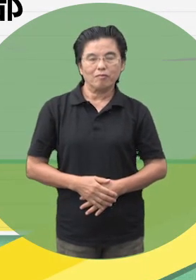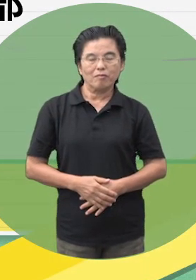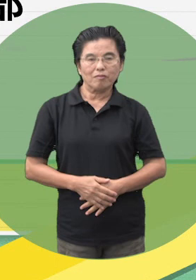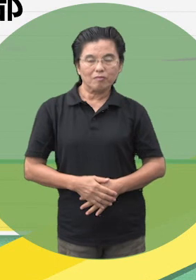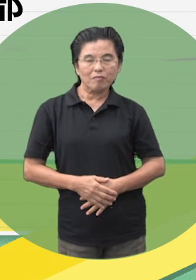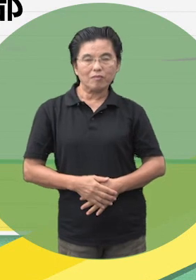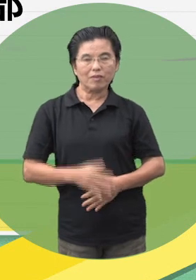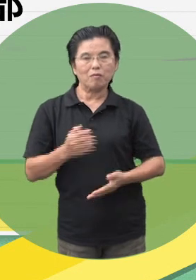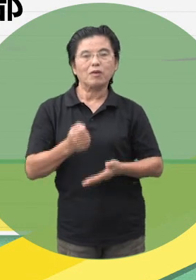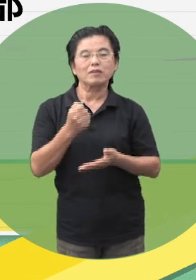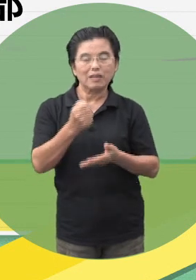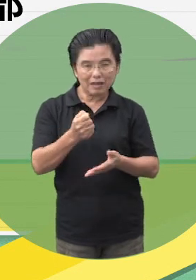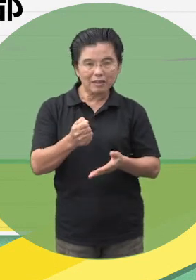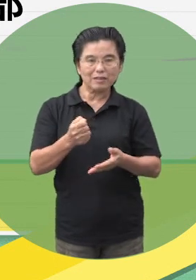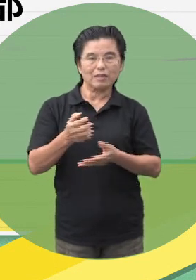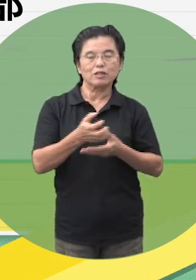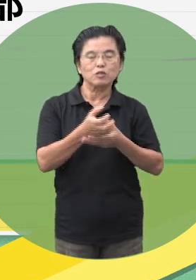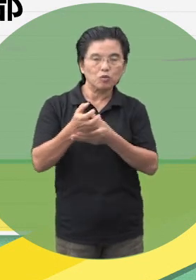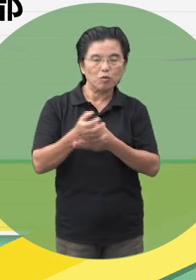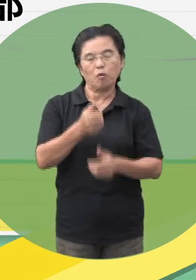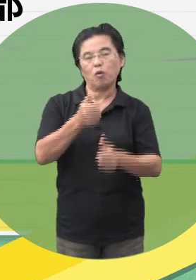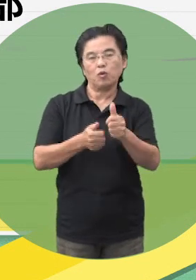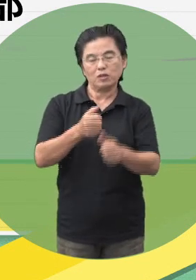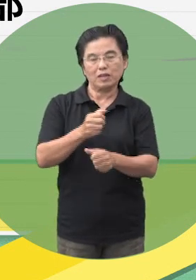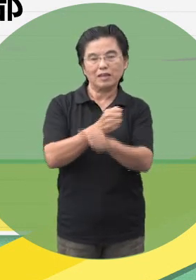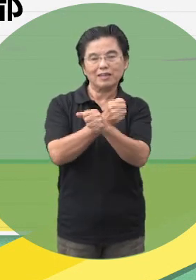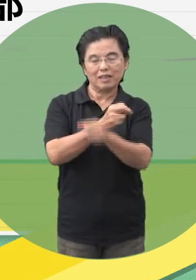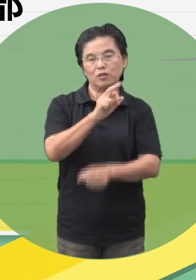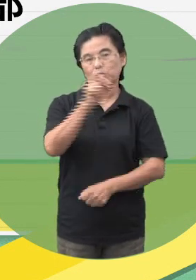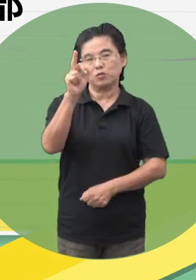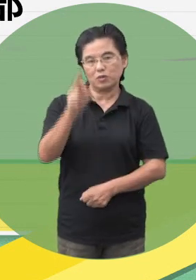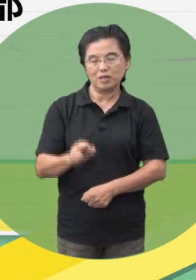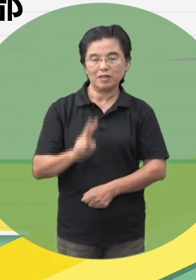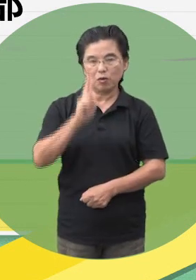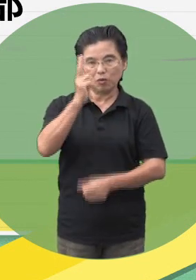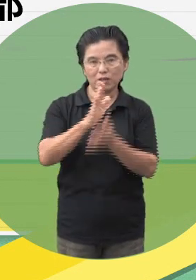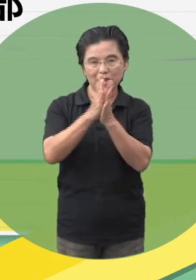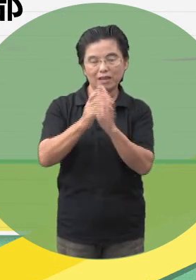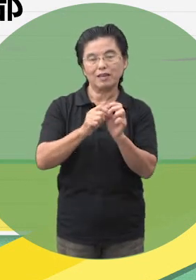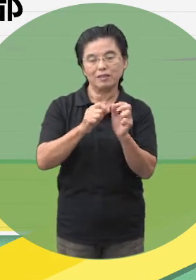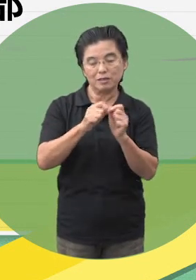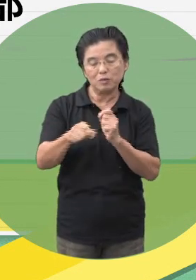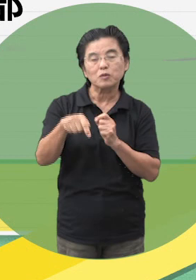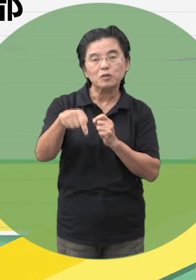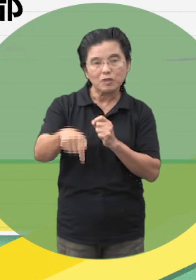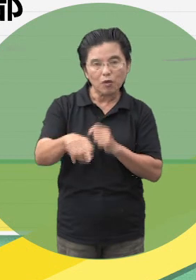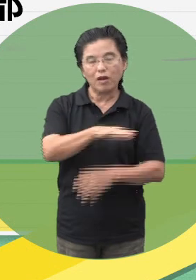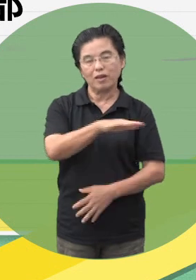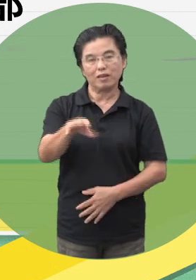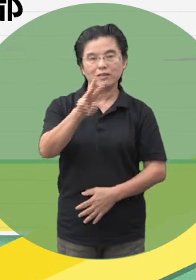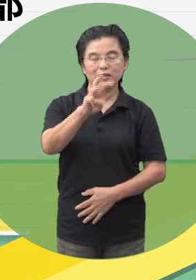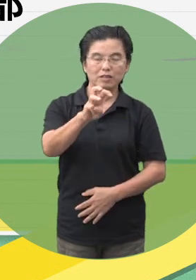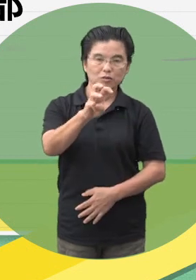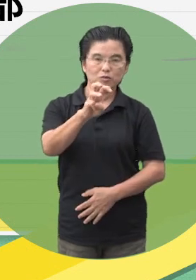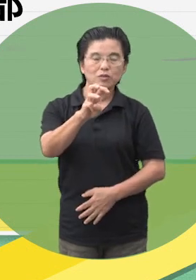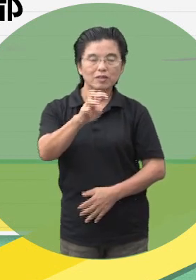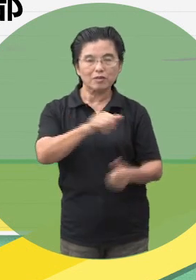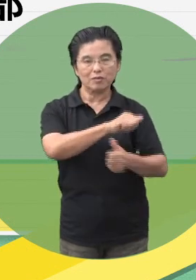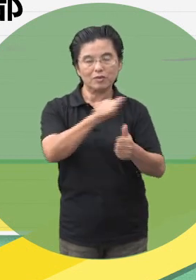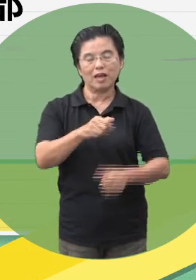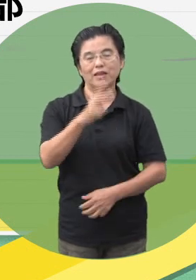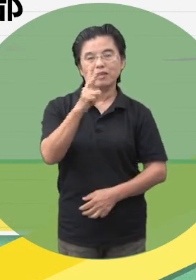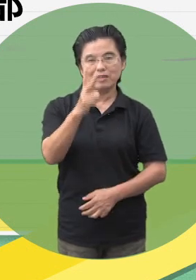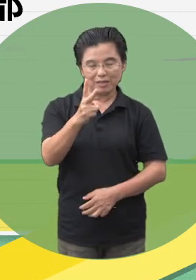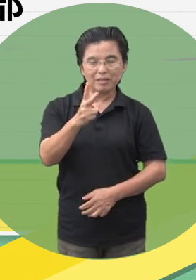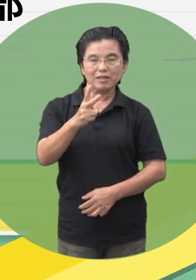一般財団法人消防試験研究センター沖縄県支部では、平成30年度第2回